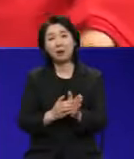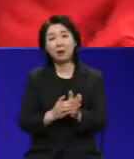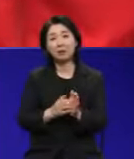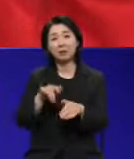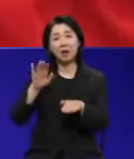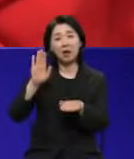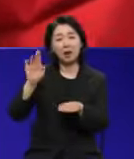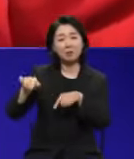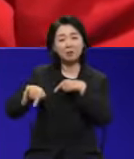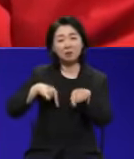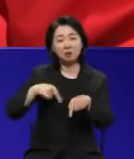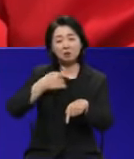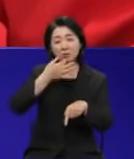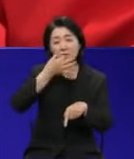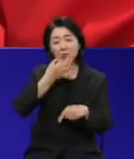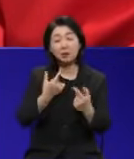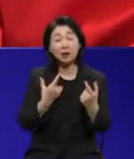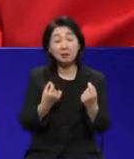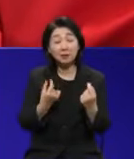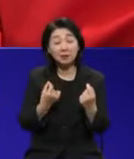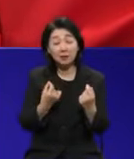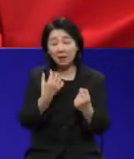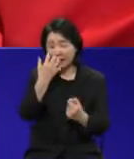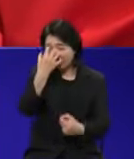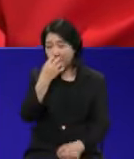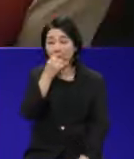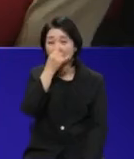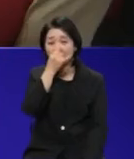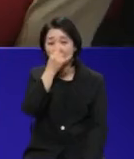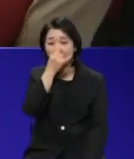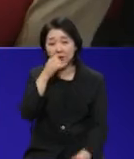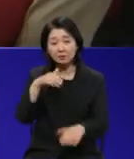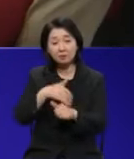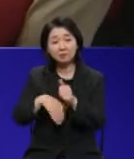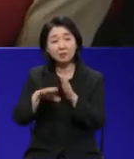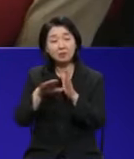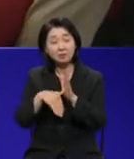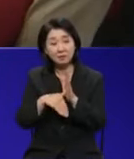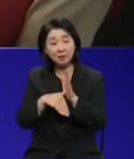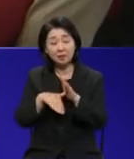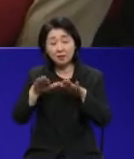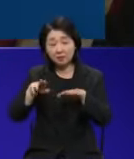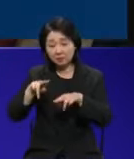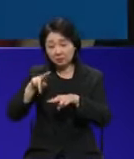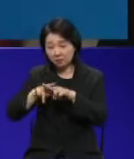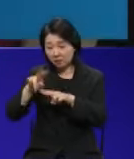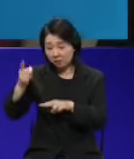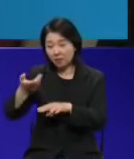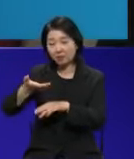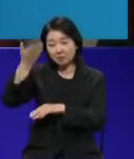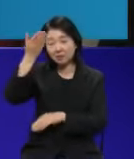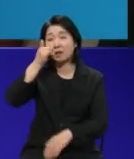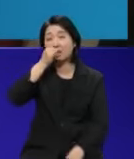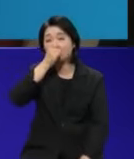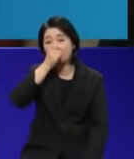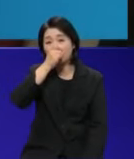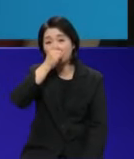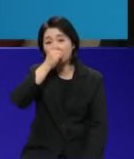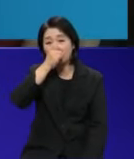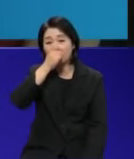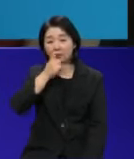않을까 이런 좀 울한 전망까지도 나왔었는데 현재로서 만약에 그래도 백석 이상을 넘기는 걸로 나오는